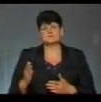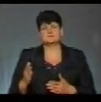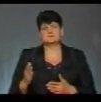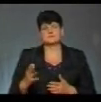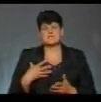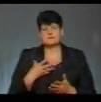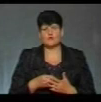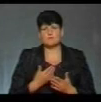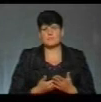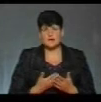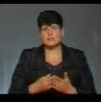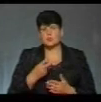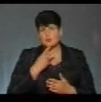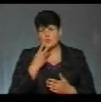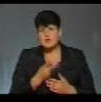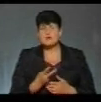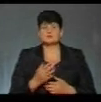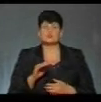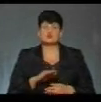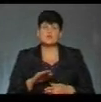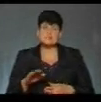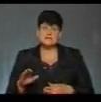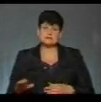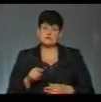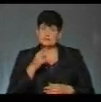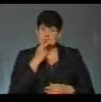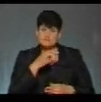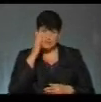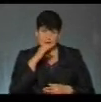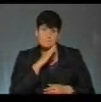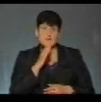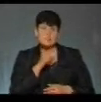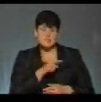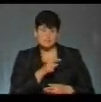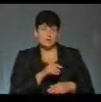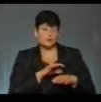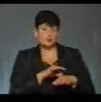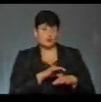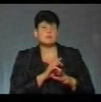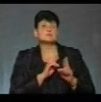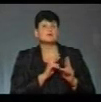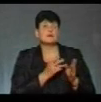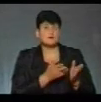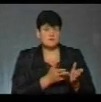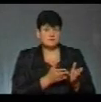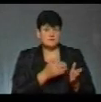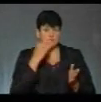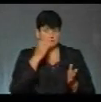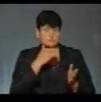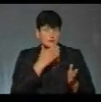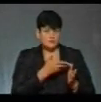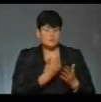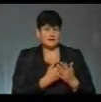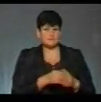Власним прикладом показувати, тому що діти, вони дивляться на батьків, як вони поводяться. Якщо батько, умовно кажучи,